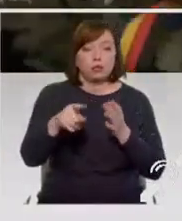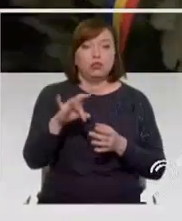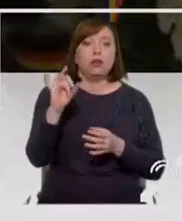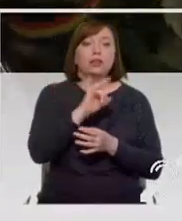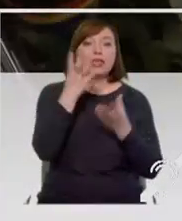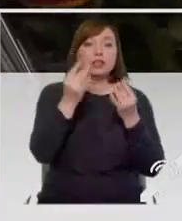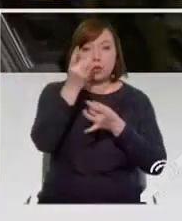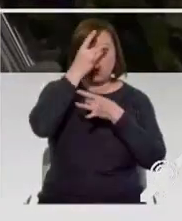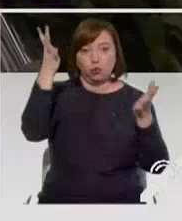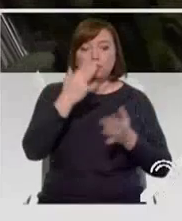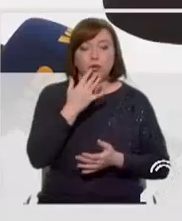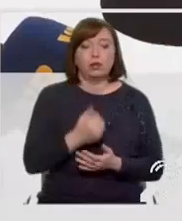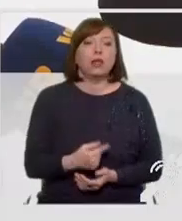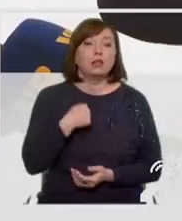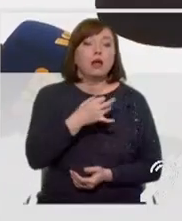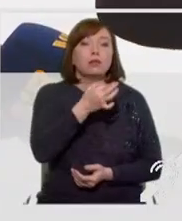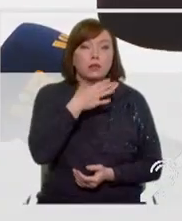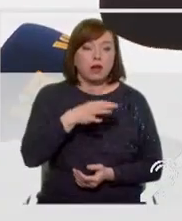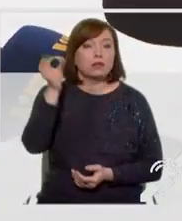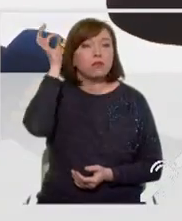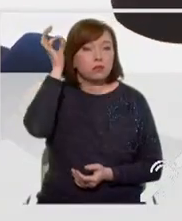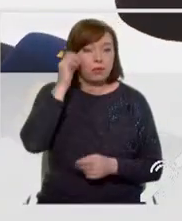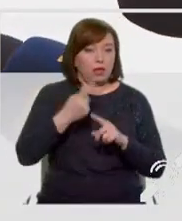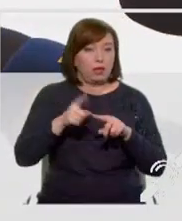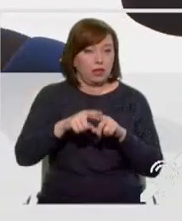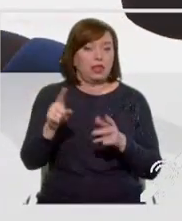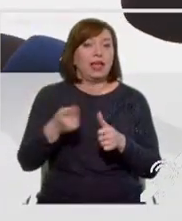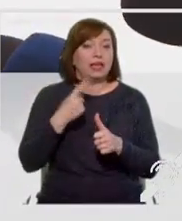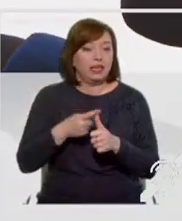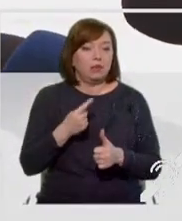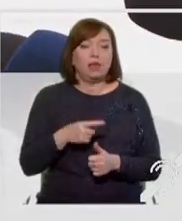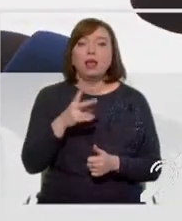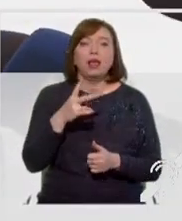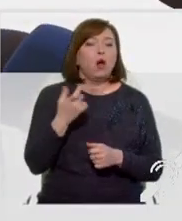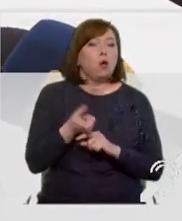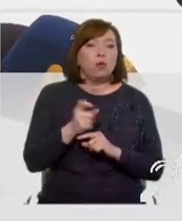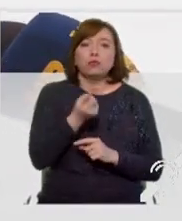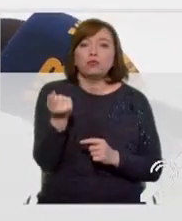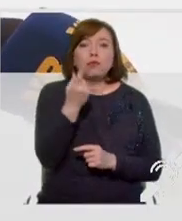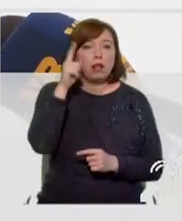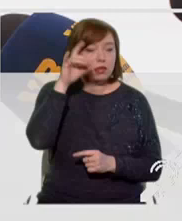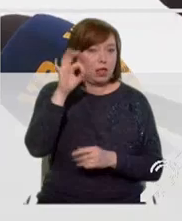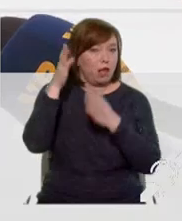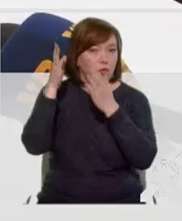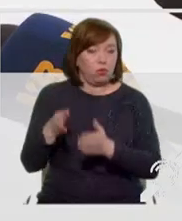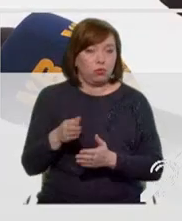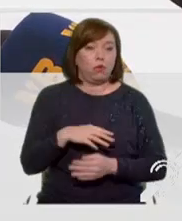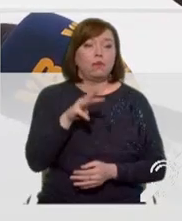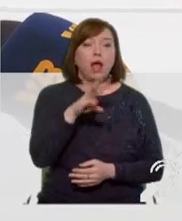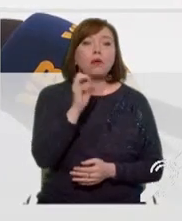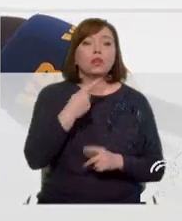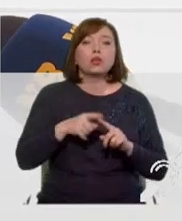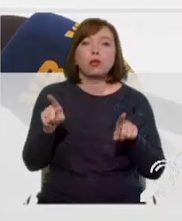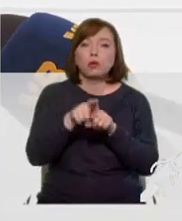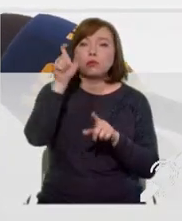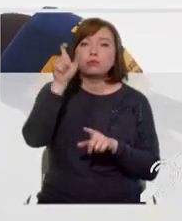cultura națională. Ne place să consemnăm acest nume, nu întotdeauna cunoaștem prea multe despre el. Ori Mihai Eminescu este o